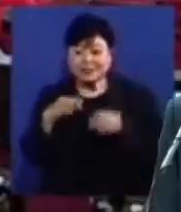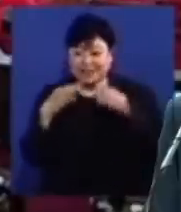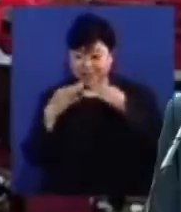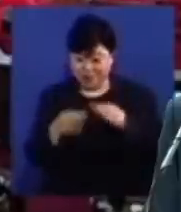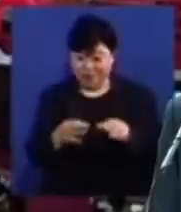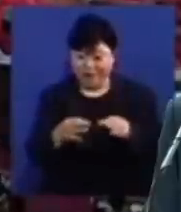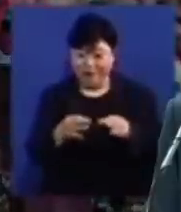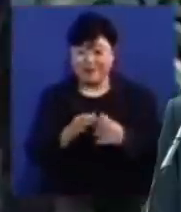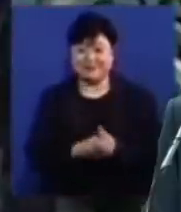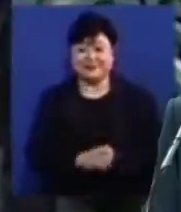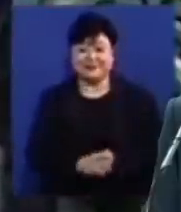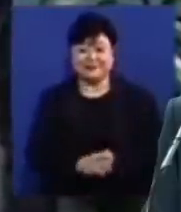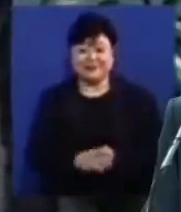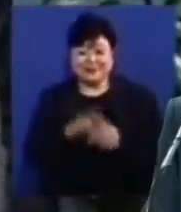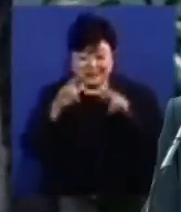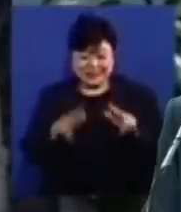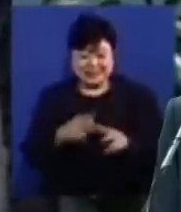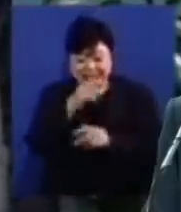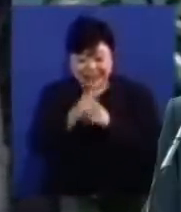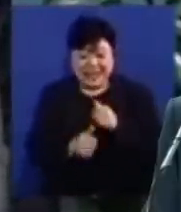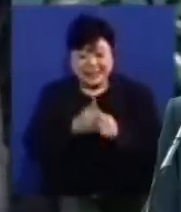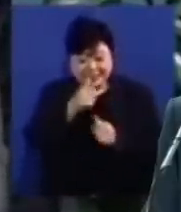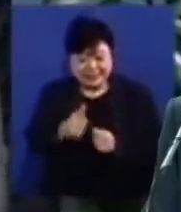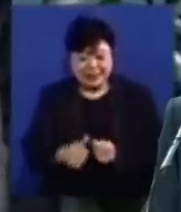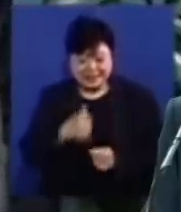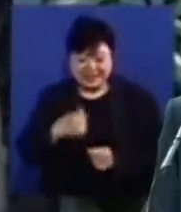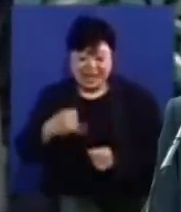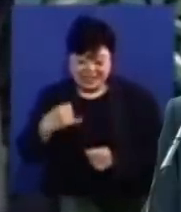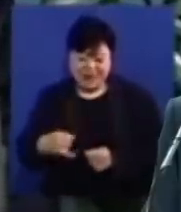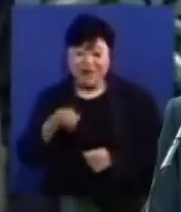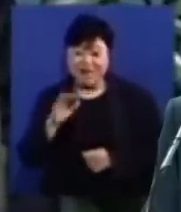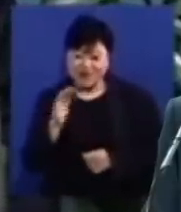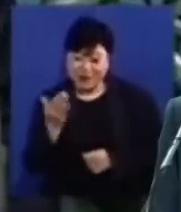불러라. 이제는 하나님의 자녀가 되었다.